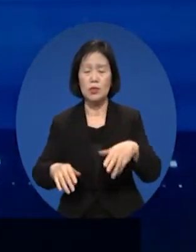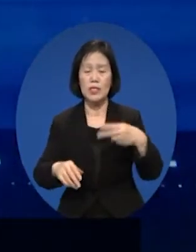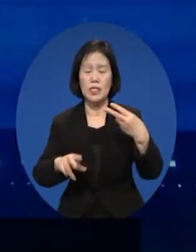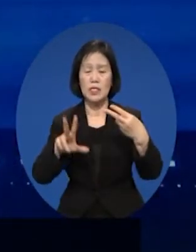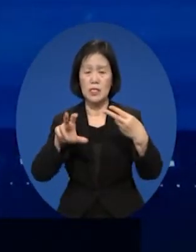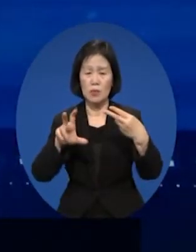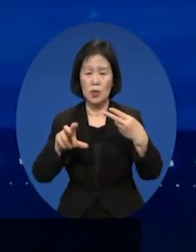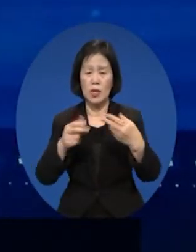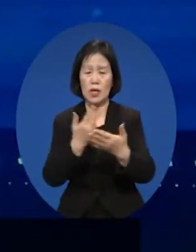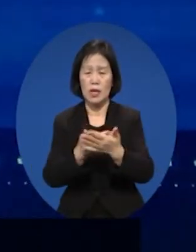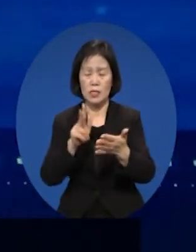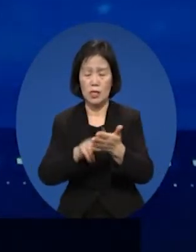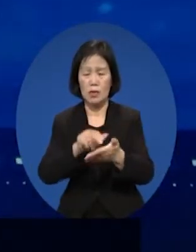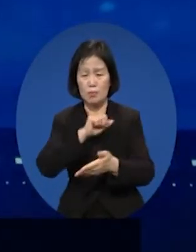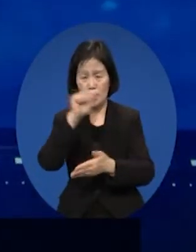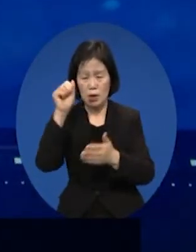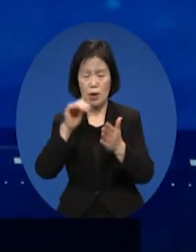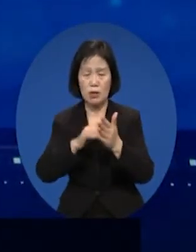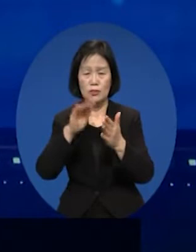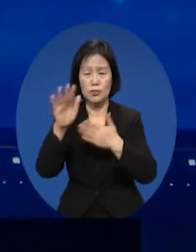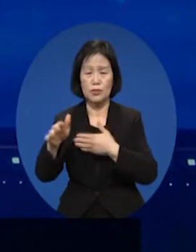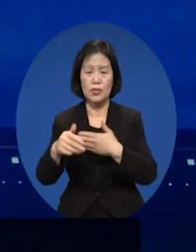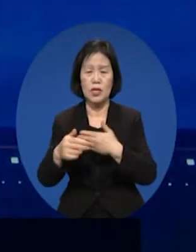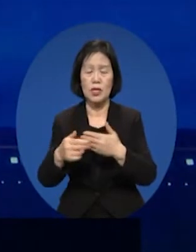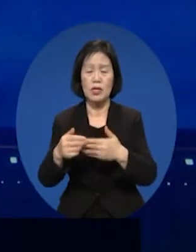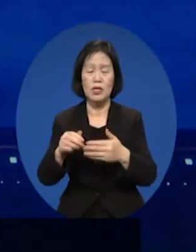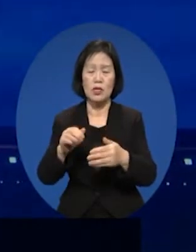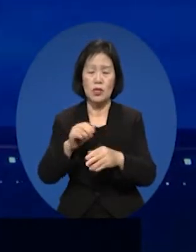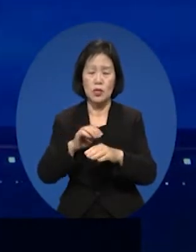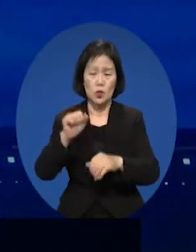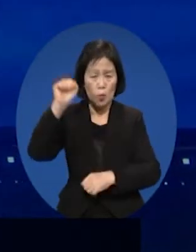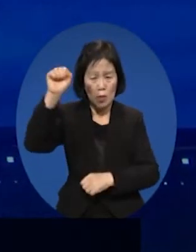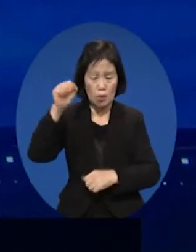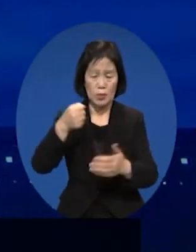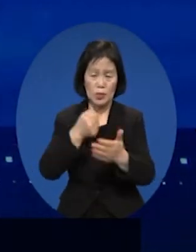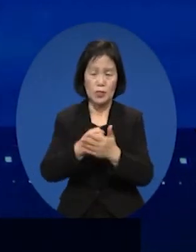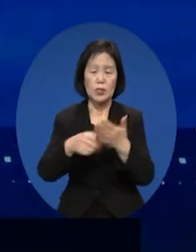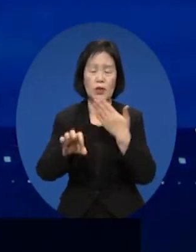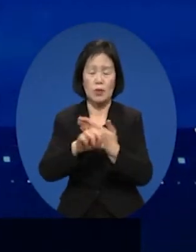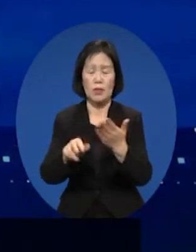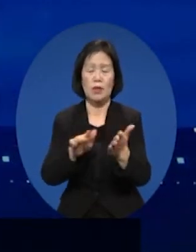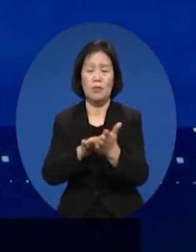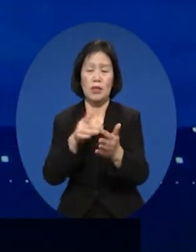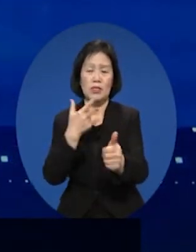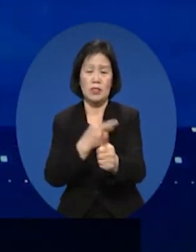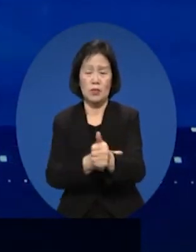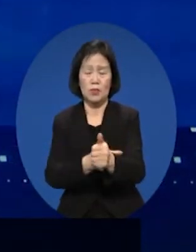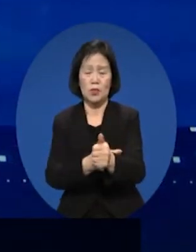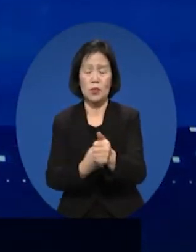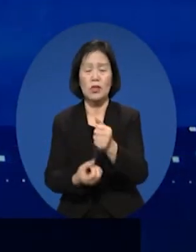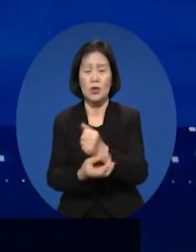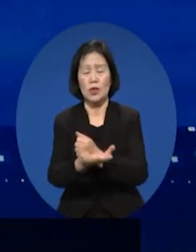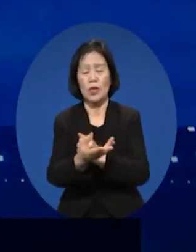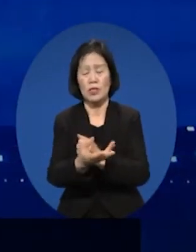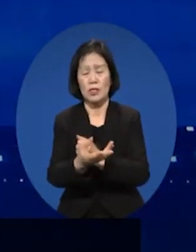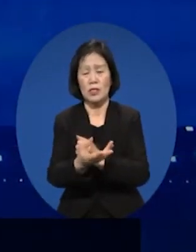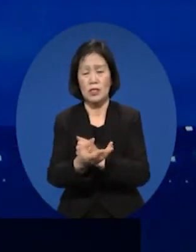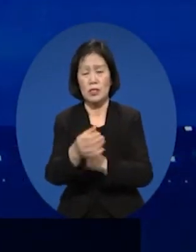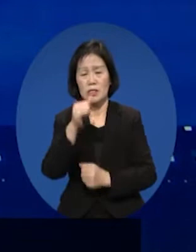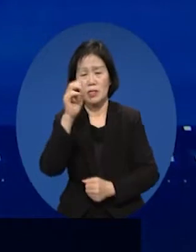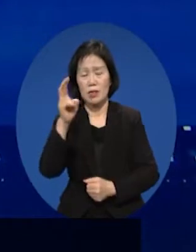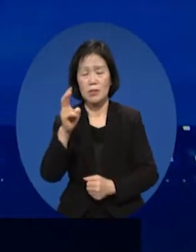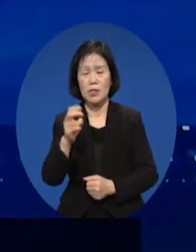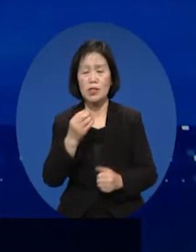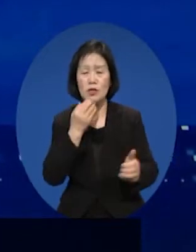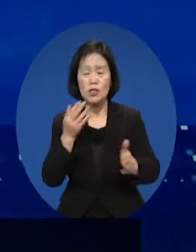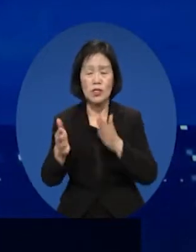의료법 개정안이 의결된 뒤 의협이 예고한 대로 총파업을 결정한다면 백신 접종에 영향이 불가피합니다. 여기에 이재명